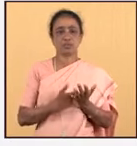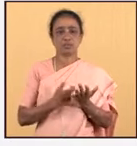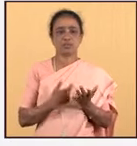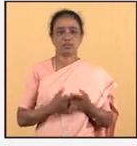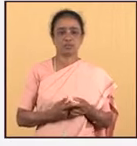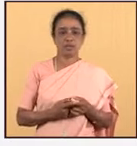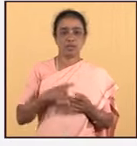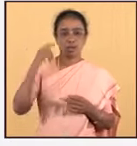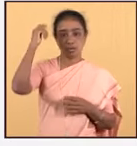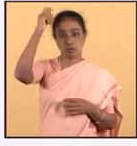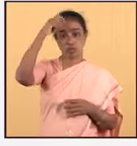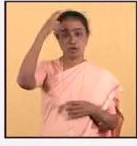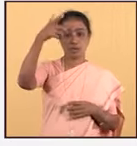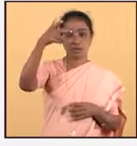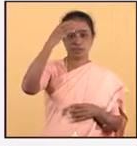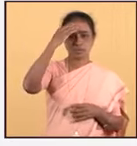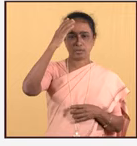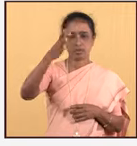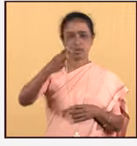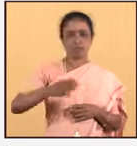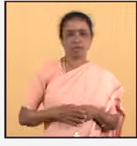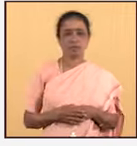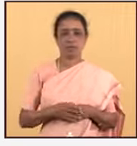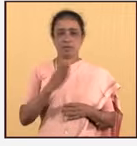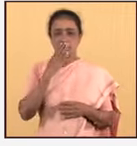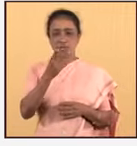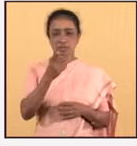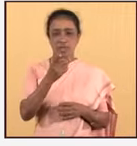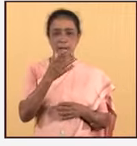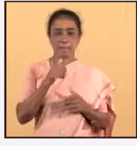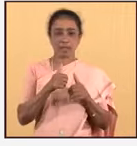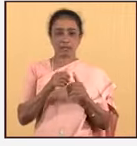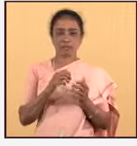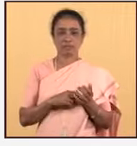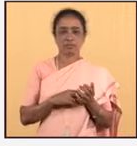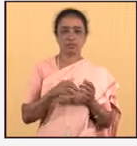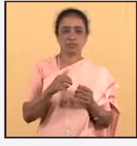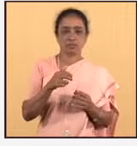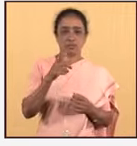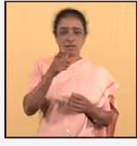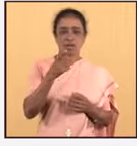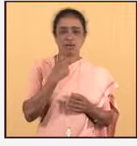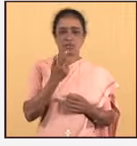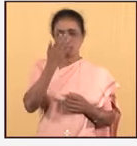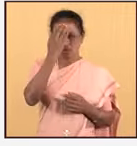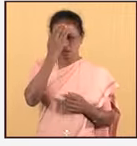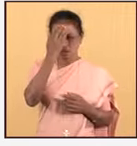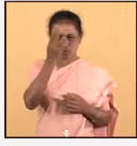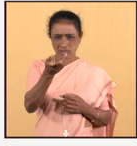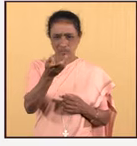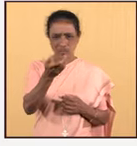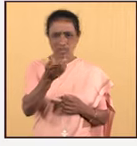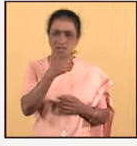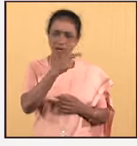அரசாங்கனுடைய கொள்கையாகும். முகலாய பேரரசர் அக்பர் மத சகிப்புத்தன்மை கொள்கையை பின்பற்றினார். ஏன்னா அவர் சார்ந்த மதம்